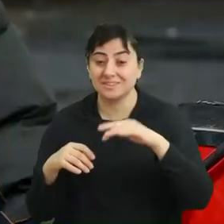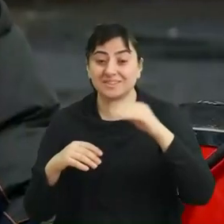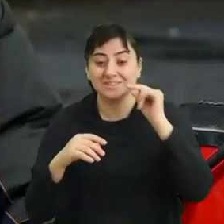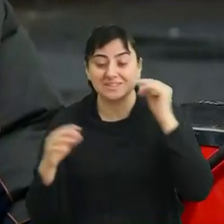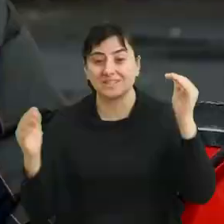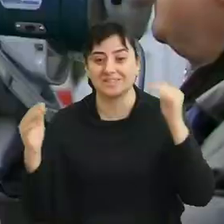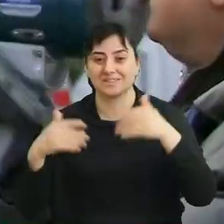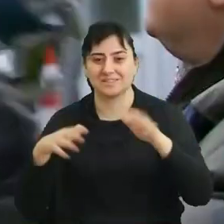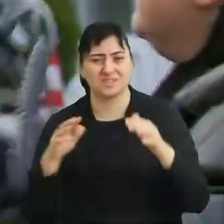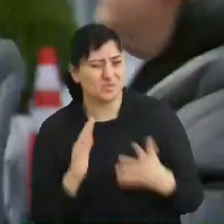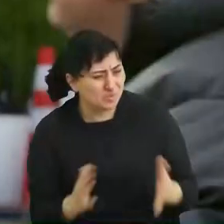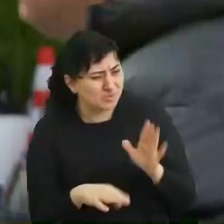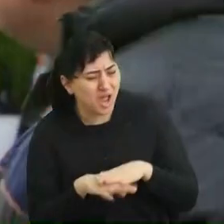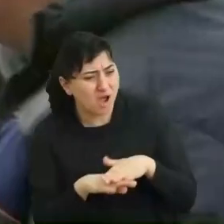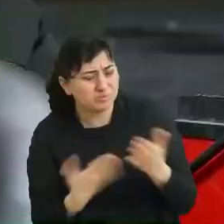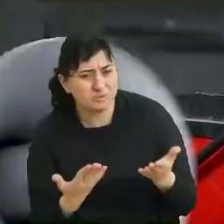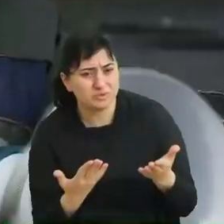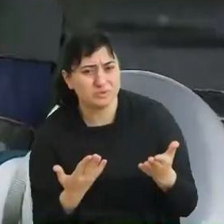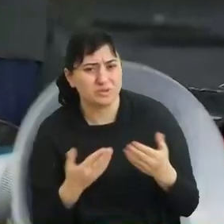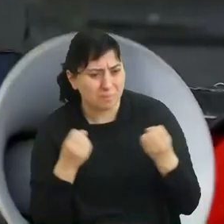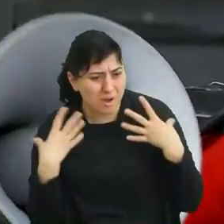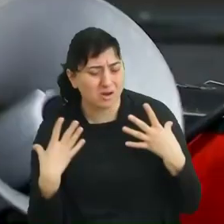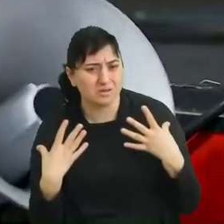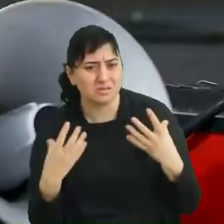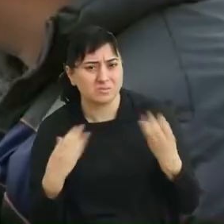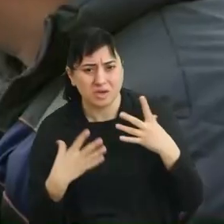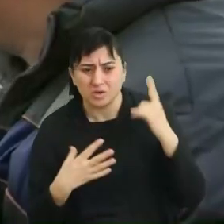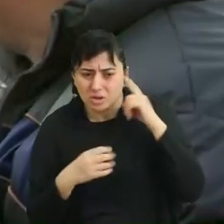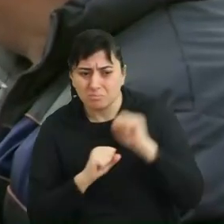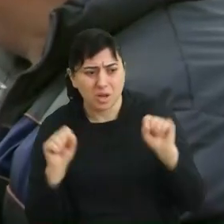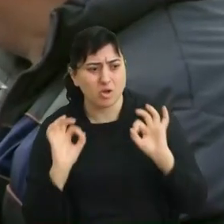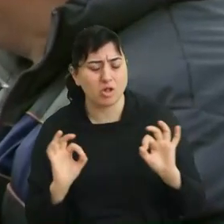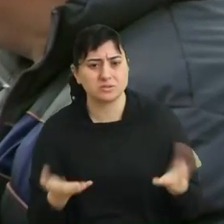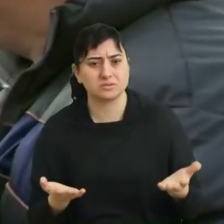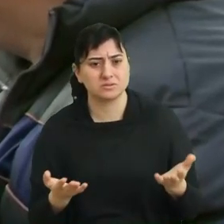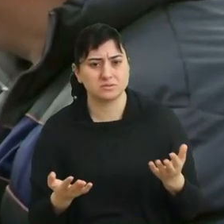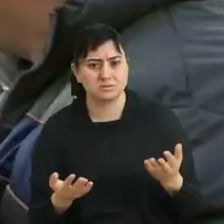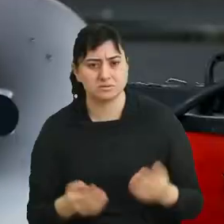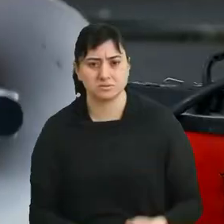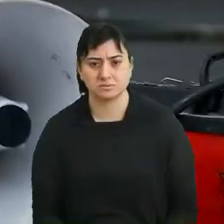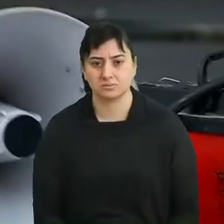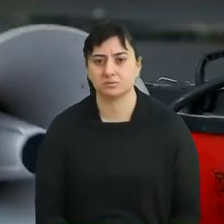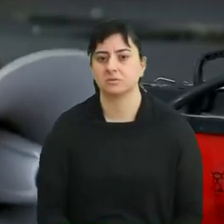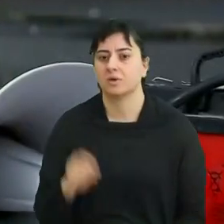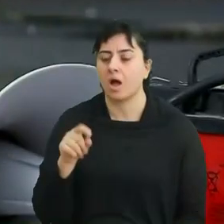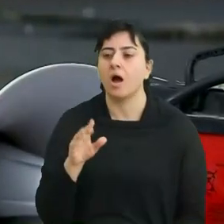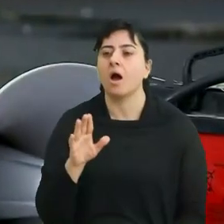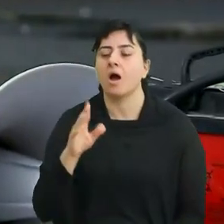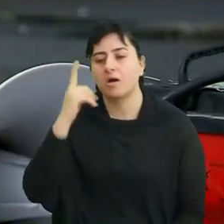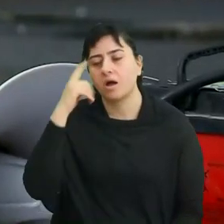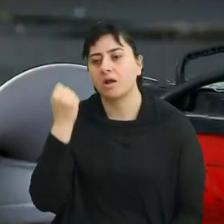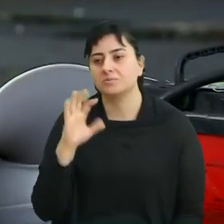insanları geri çekiyor. Ne yapıyorsun Şükrü? Bırak şunu ya. Kulağımın zarını patlatacaksın. Sağır ettin beni. Ha bunu diyorum.